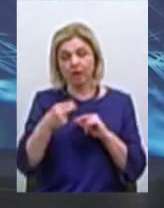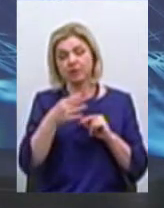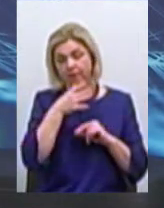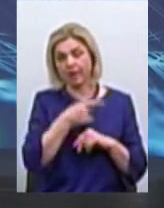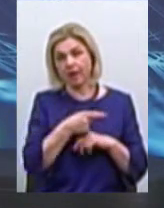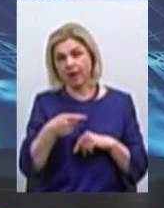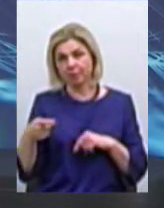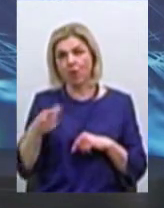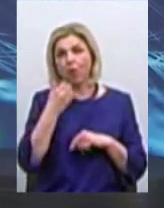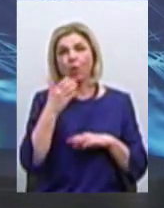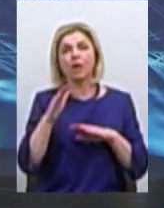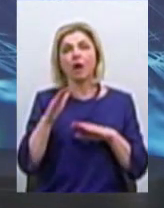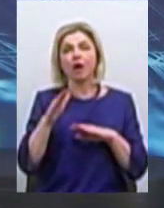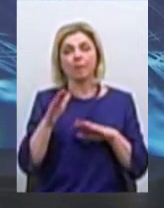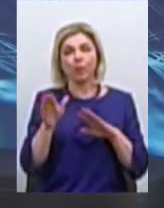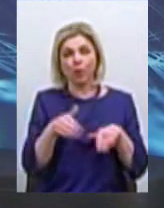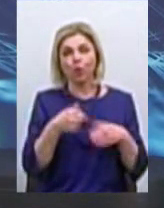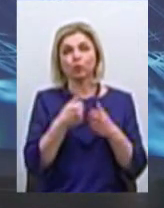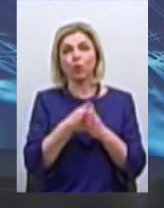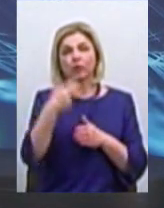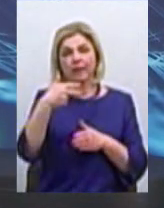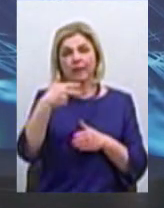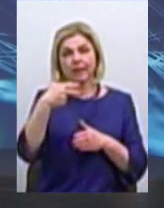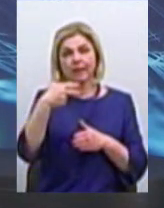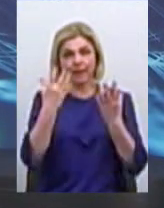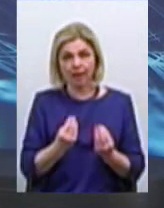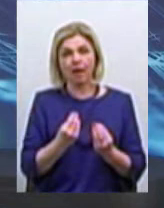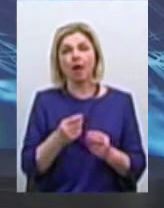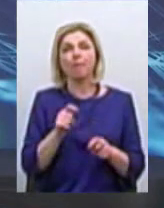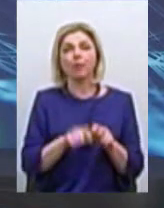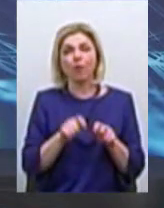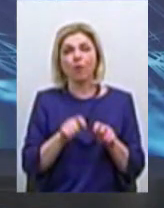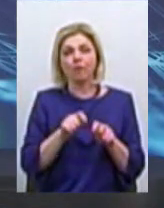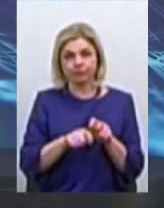час, коли вже проходить до 30 днів, ми проводимо